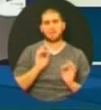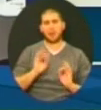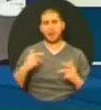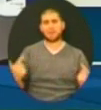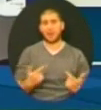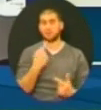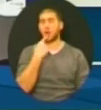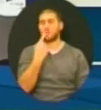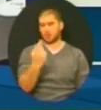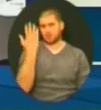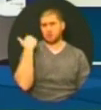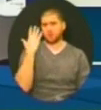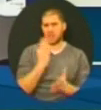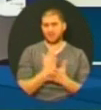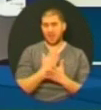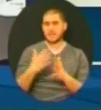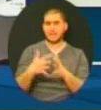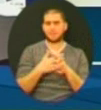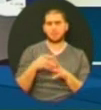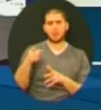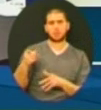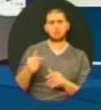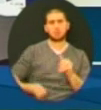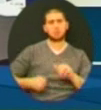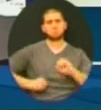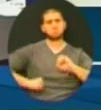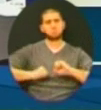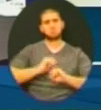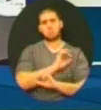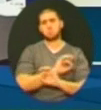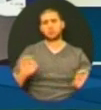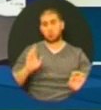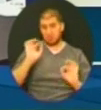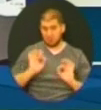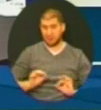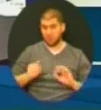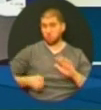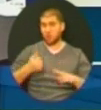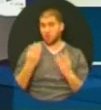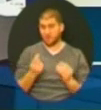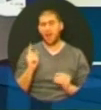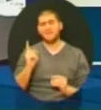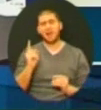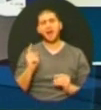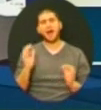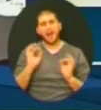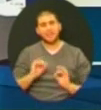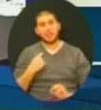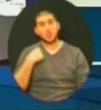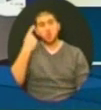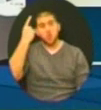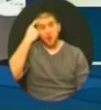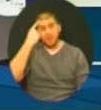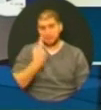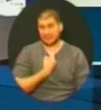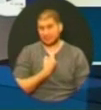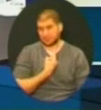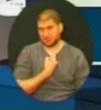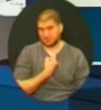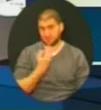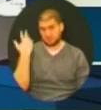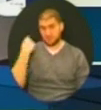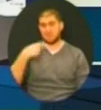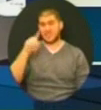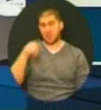טען שהקבינט הזה נועל מצוין, הוא באמת הוא נועל ככל שאפשר. יחד עם זאת, אני יודע,